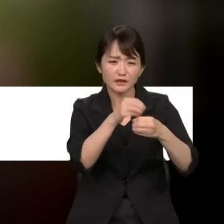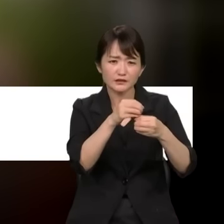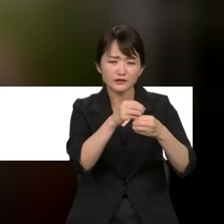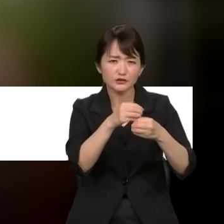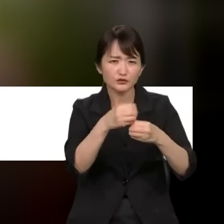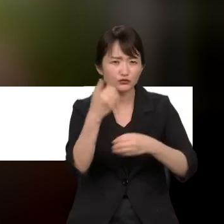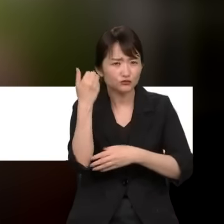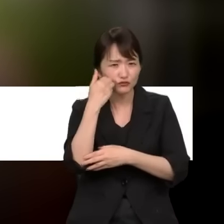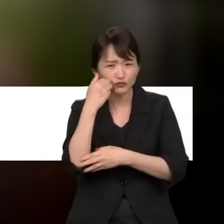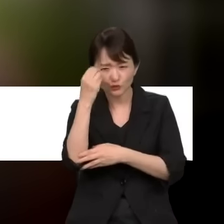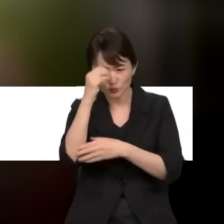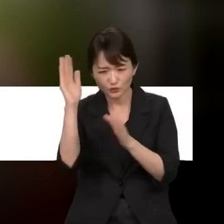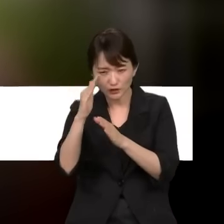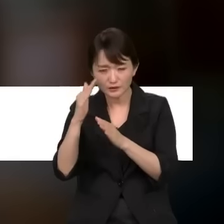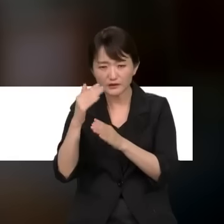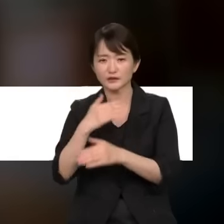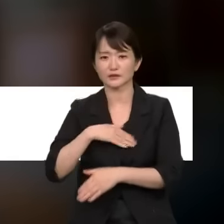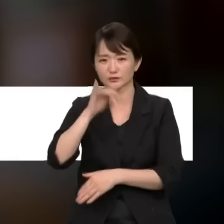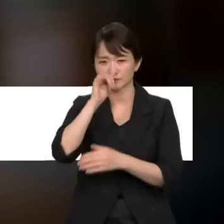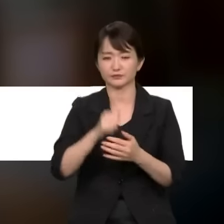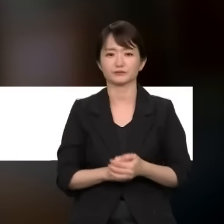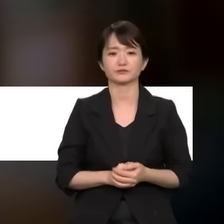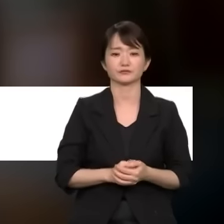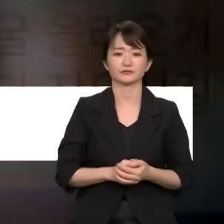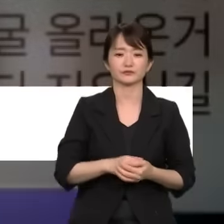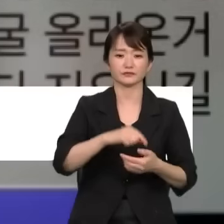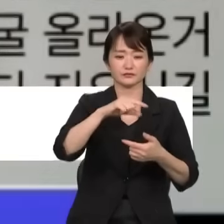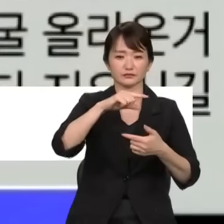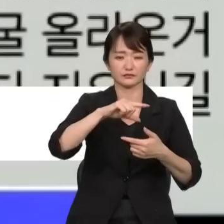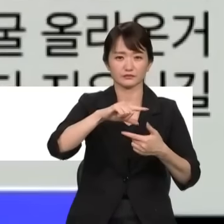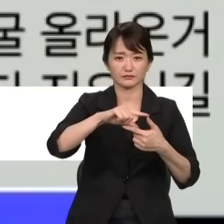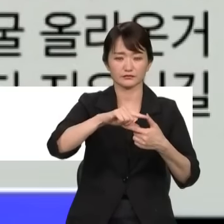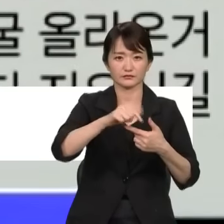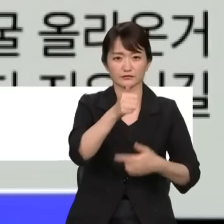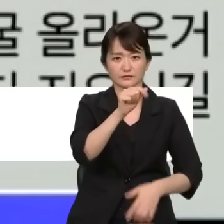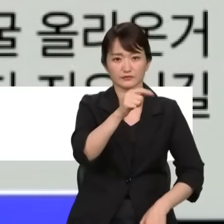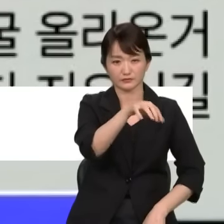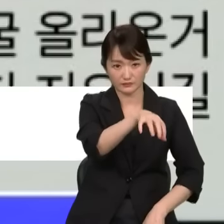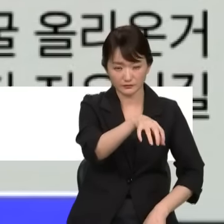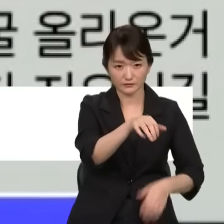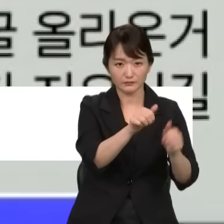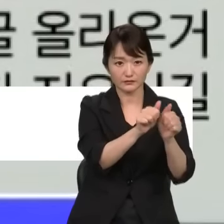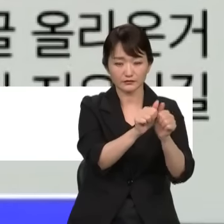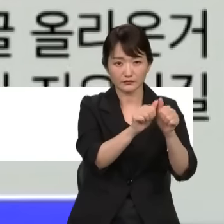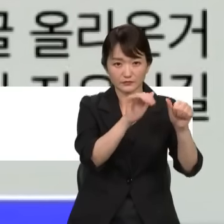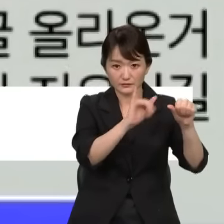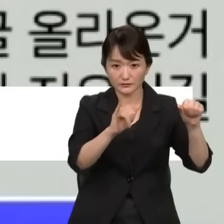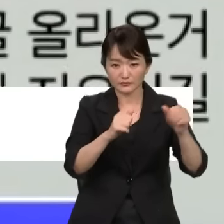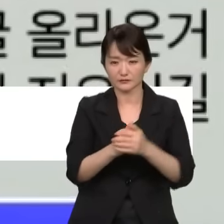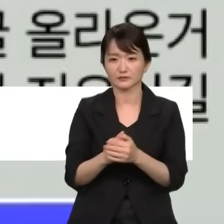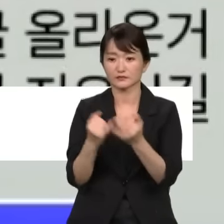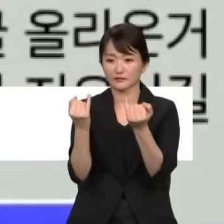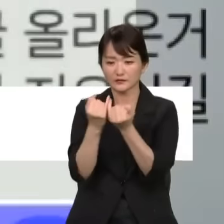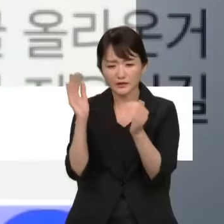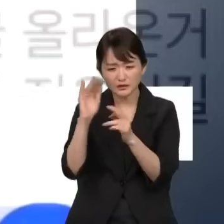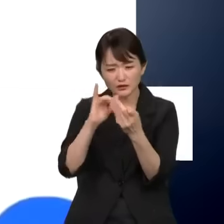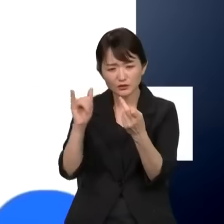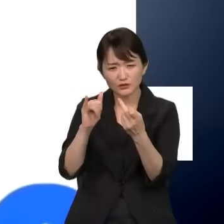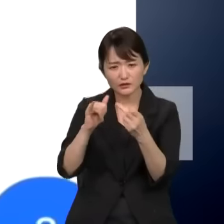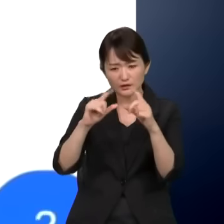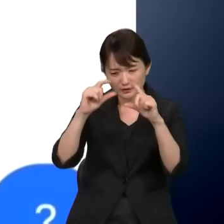특정 경남 하동에 남자중학생 여섯 명이 같은 학교 여학생 12명의 사진을 합성해서